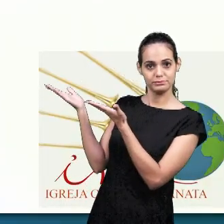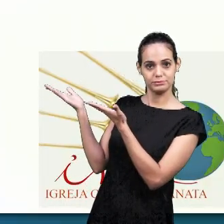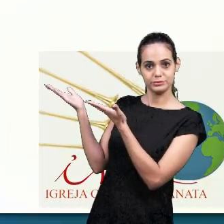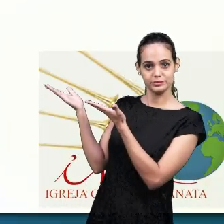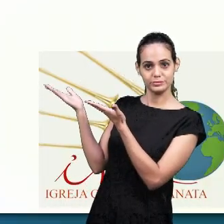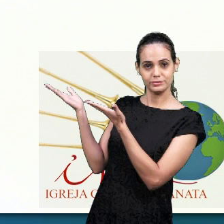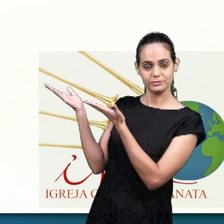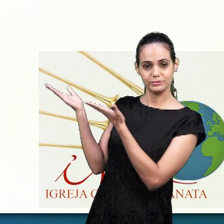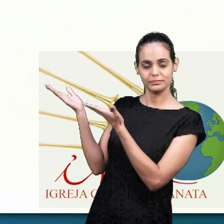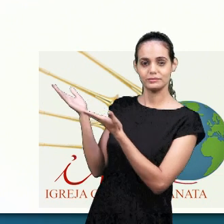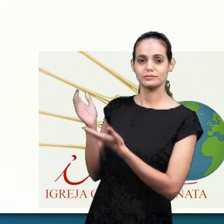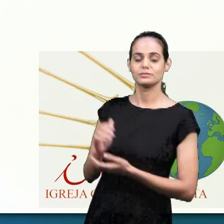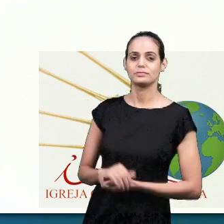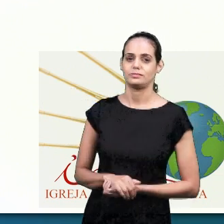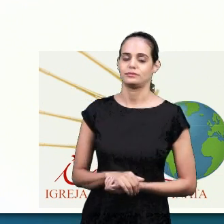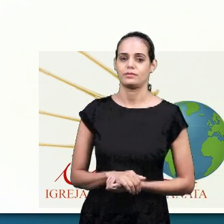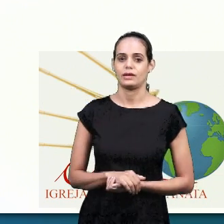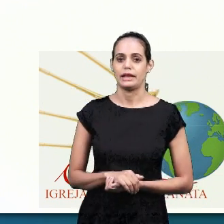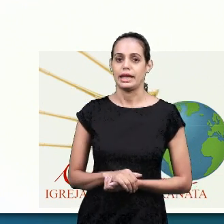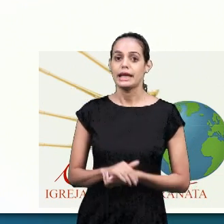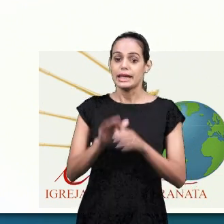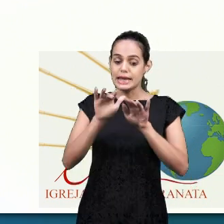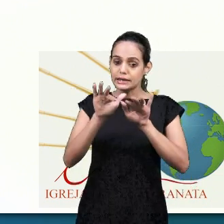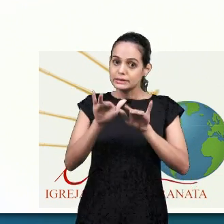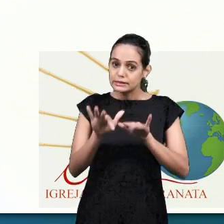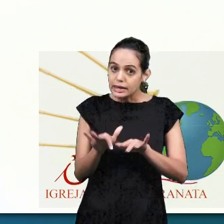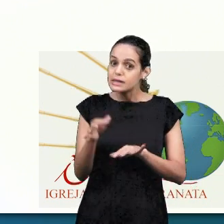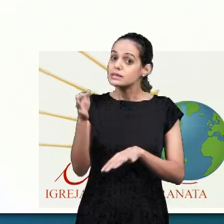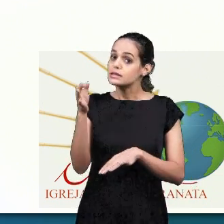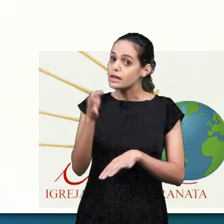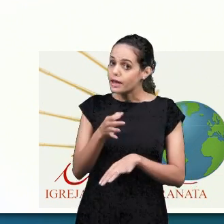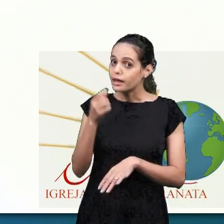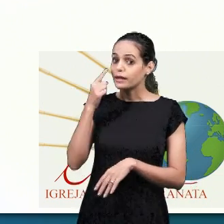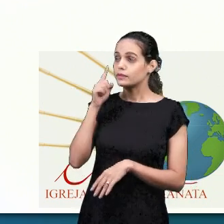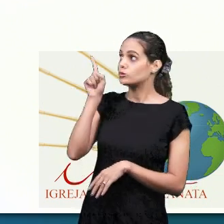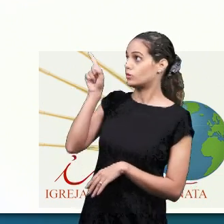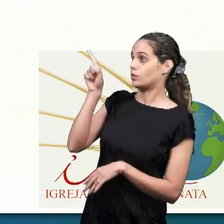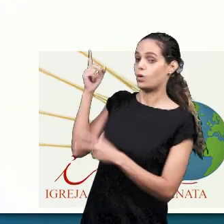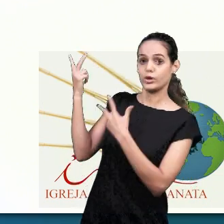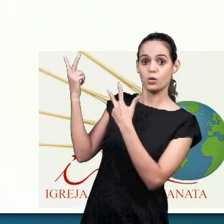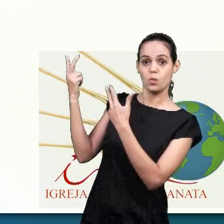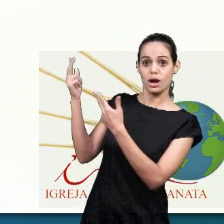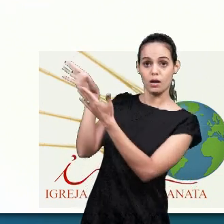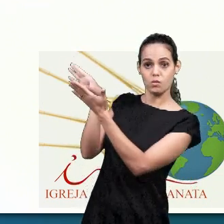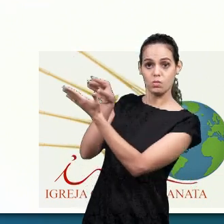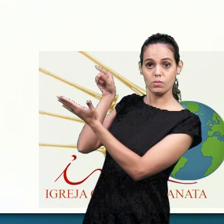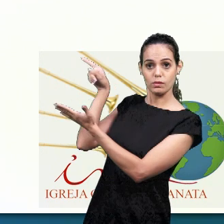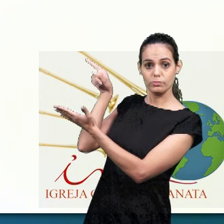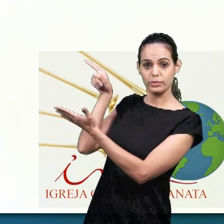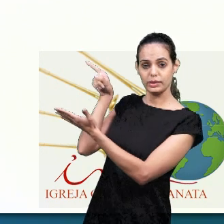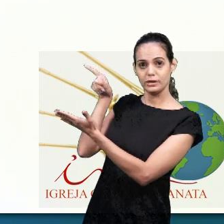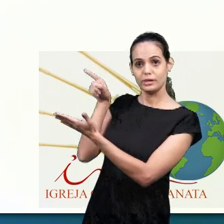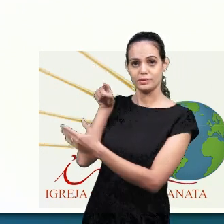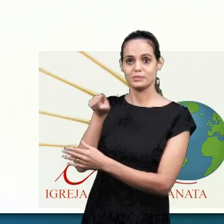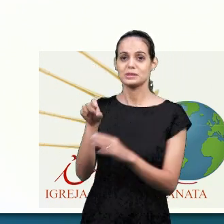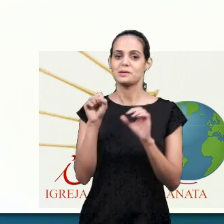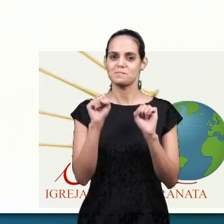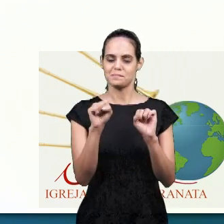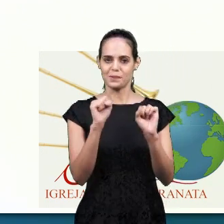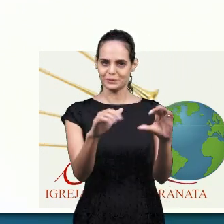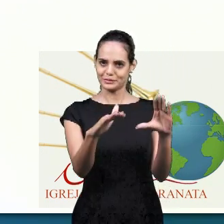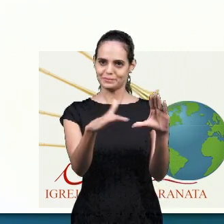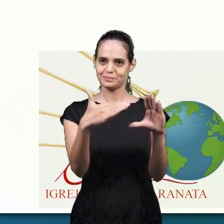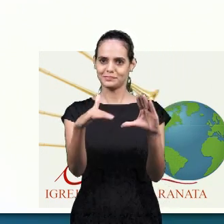contato@radiomanaim. Écrivez le mot Manaim correctement avec 2 A, avec un M à la fin.com.br. Vous